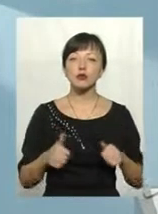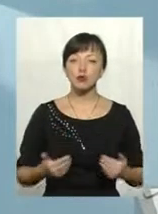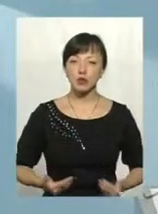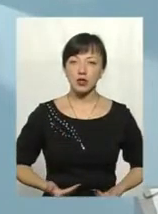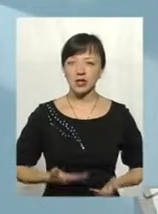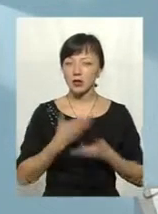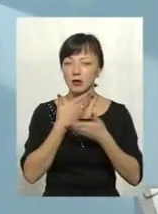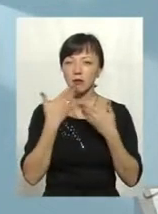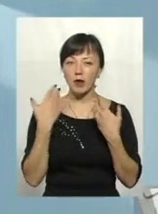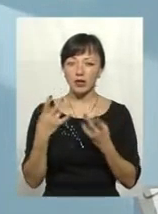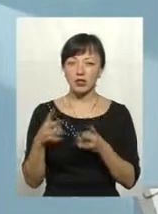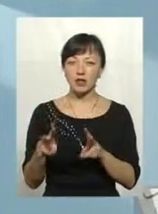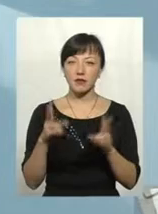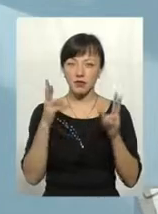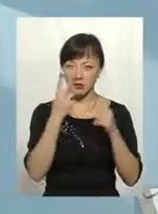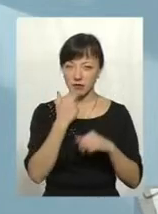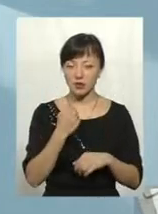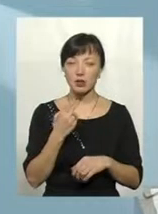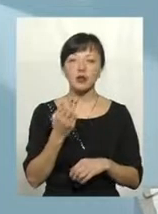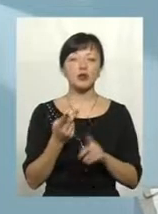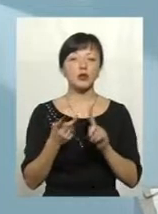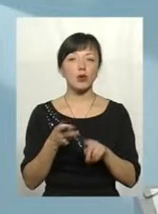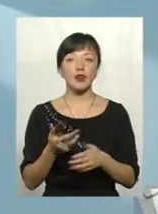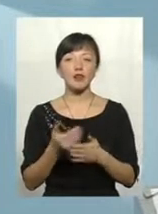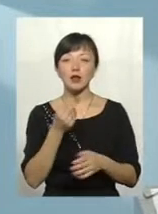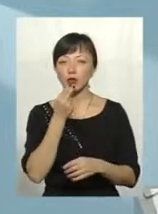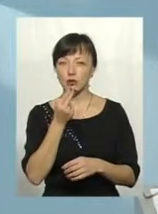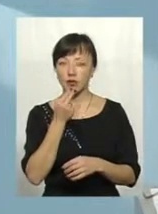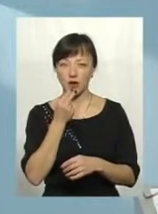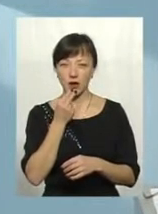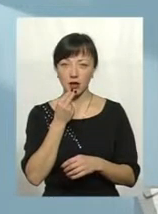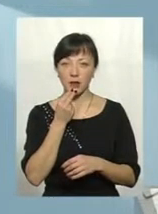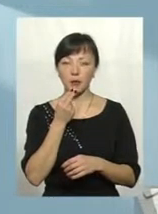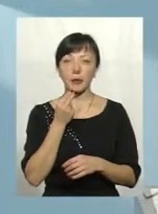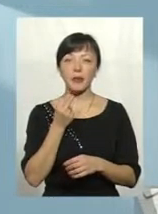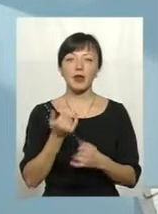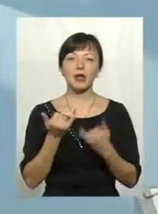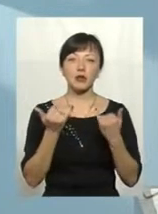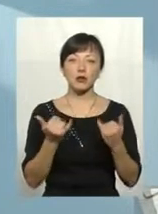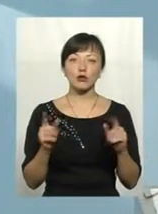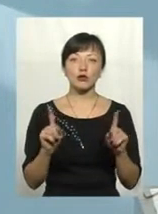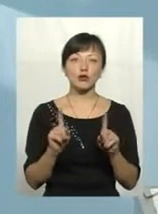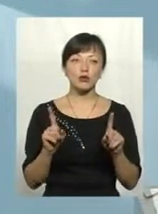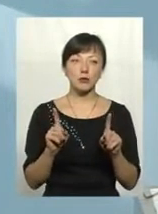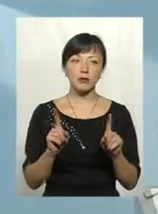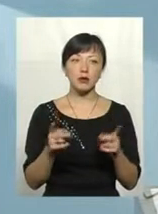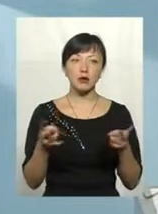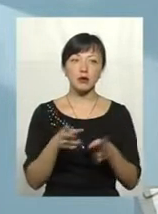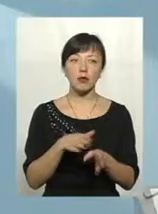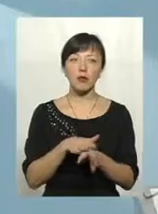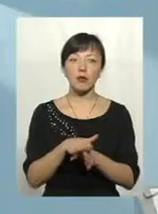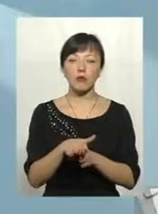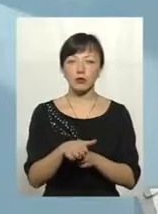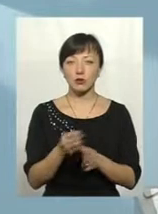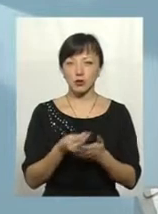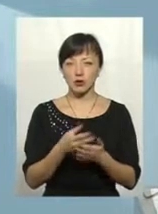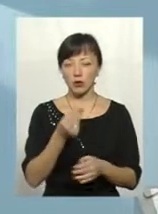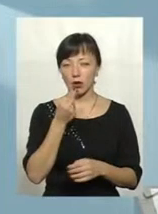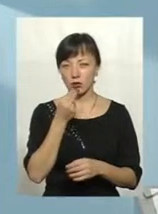Немає шкідливих звичок. Далі – від харчування. Їх харчування, для того, щоб захворіти на туберкульоз, треба повноцінно